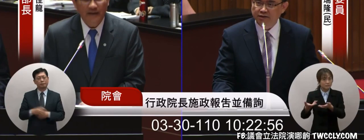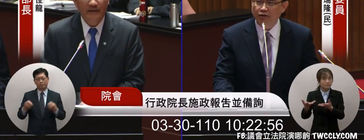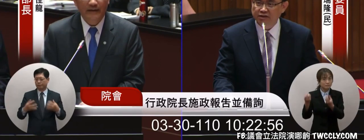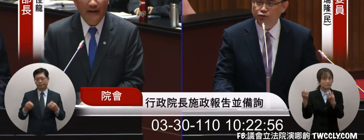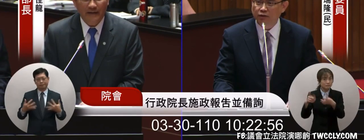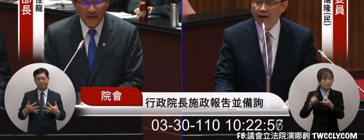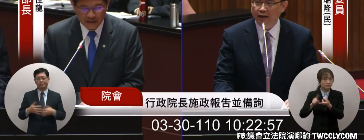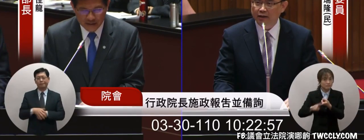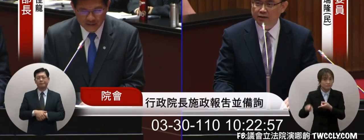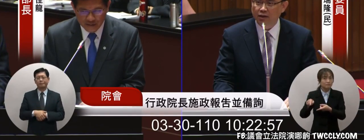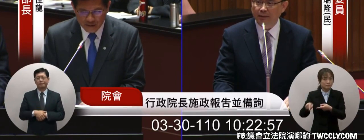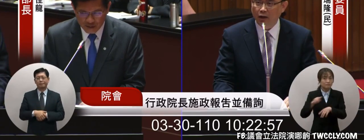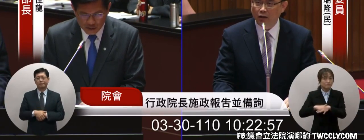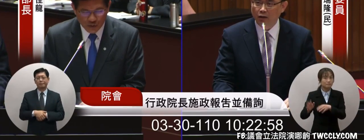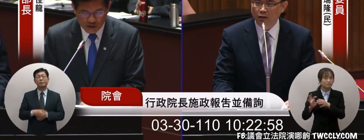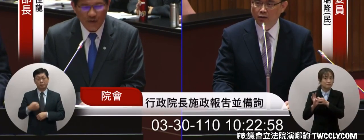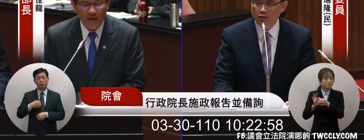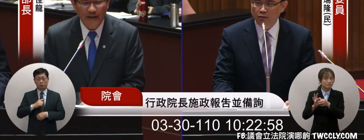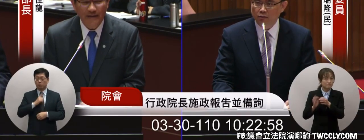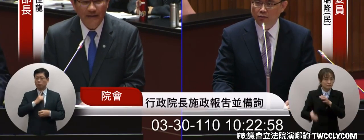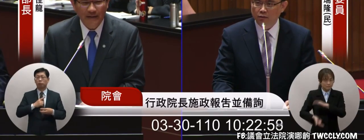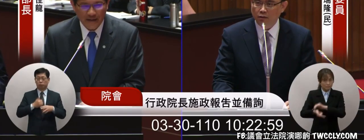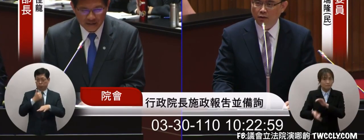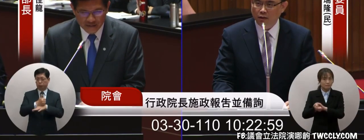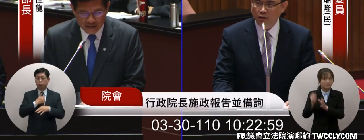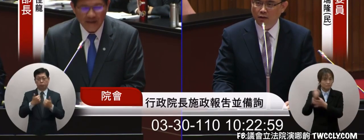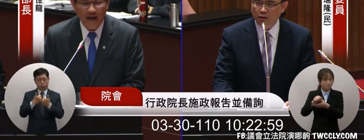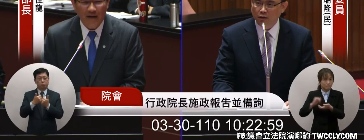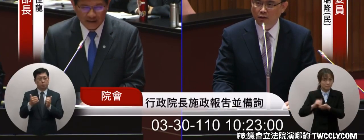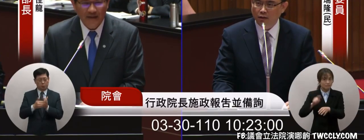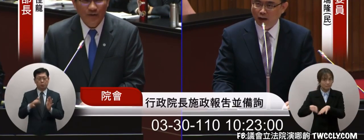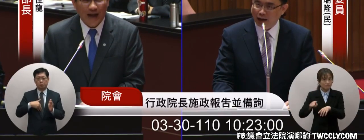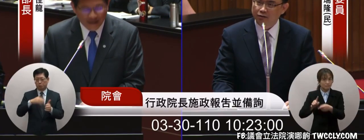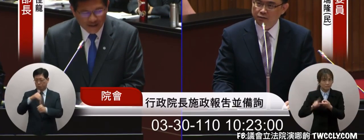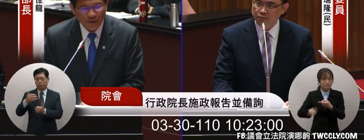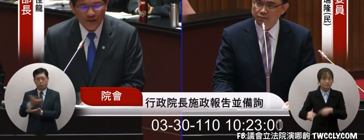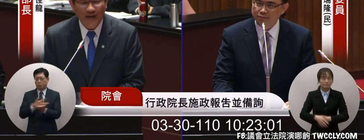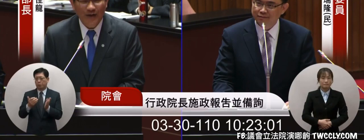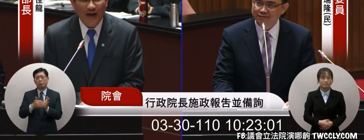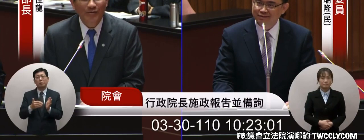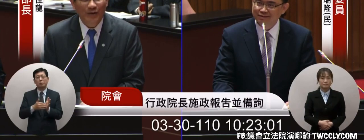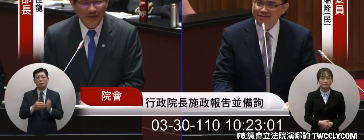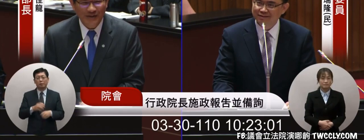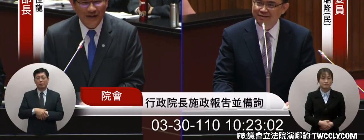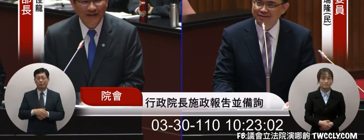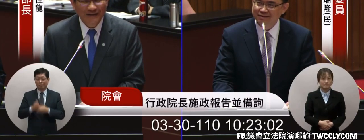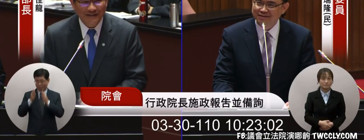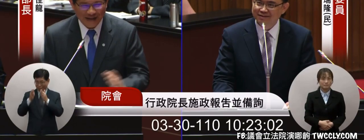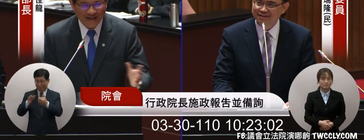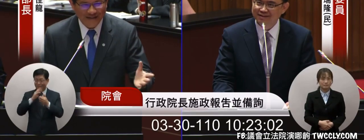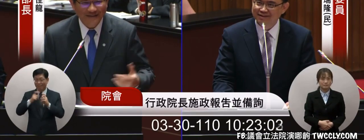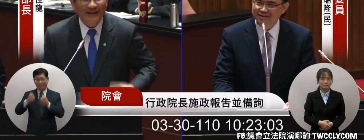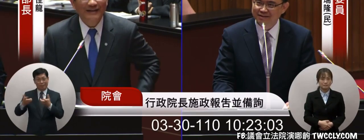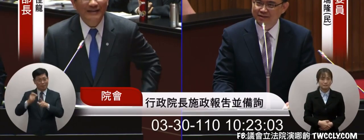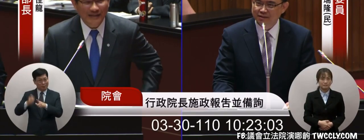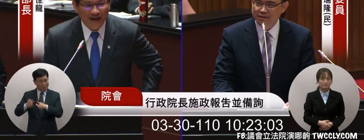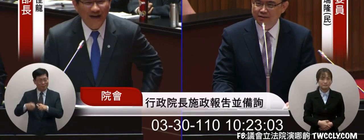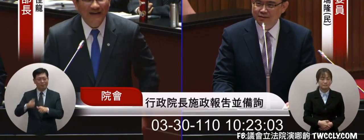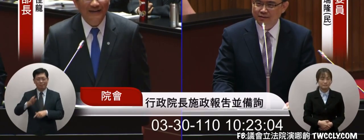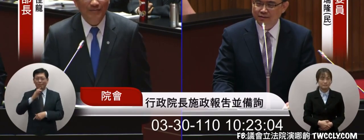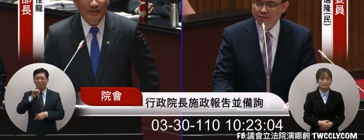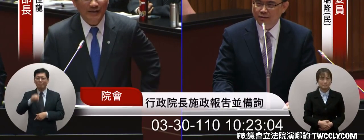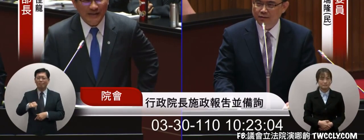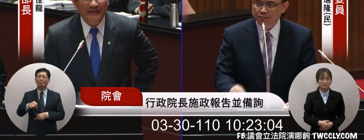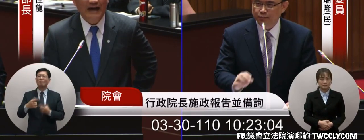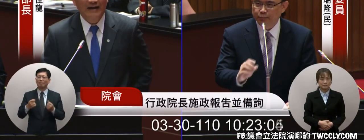沒有問題這個會盡數來核定嗎我主持過會議是協調好的雖然說實在對港務公司這個這個例